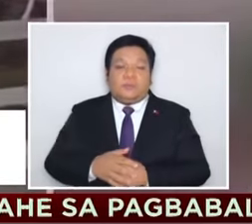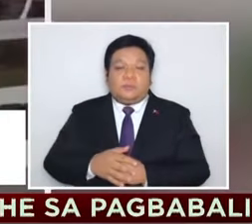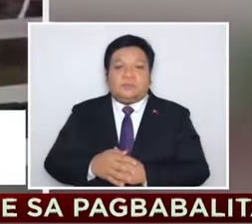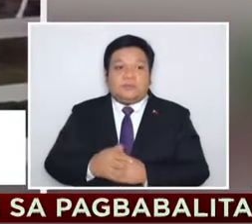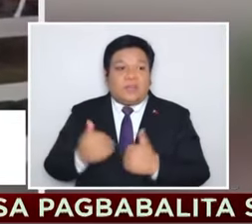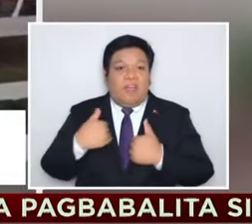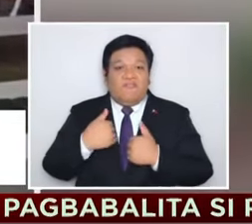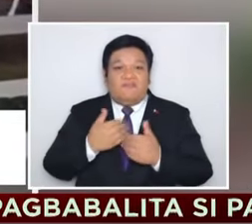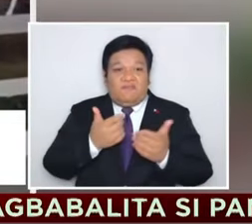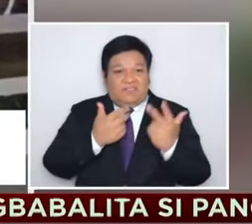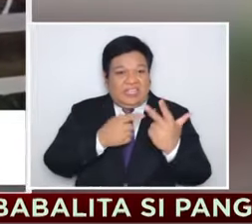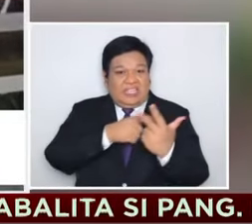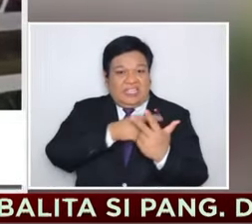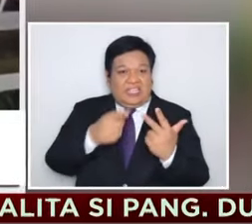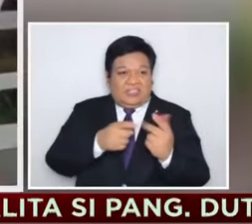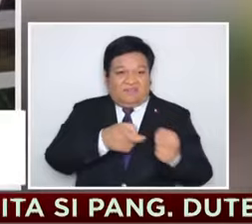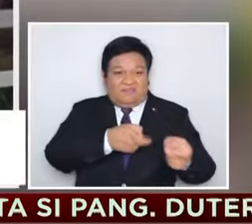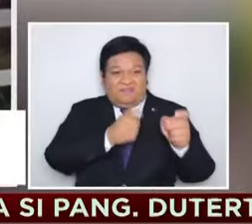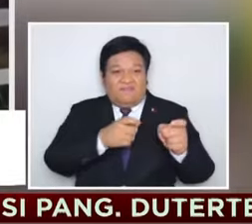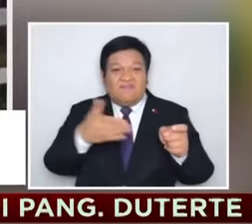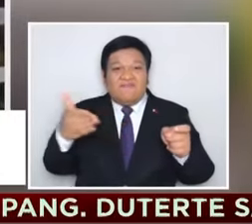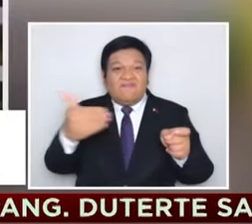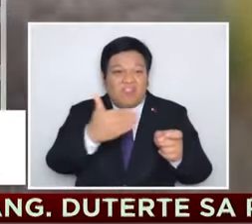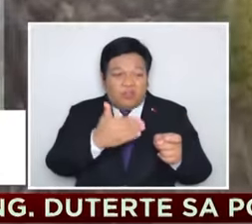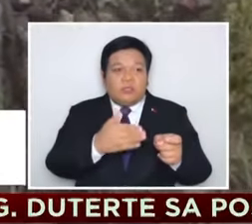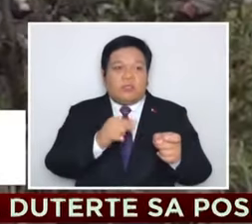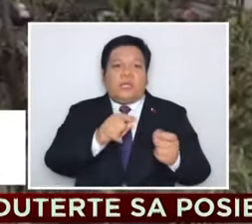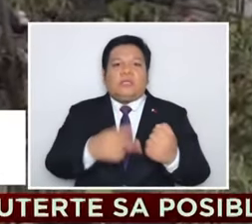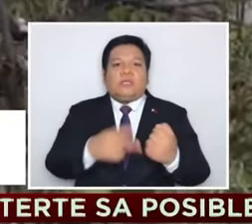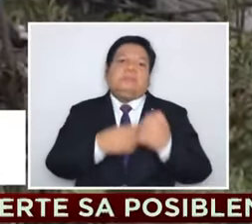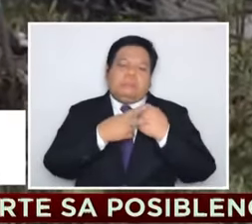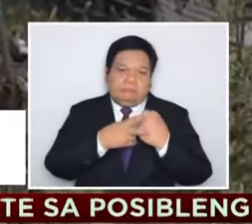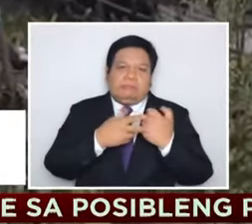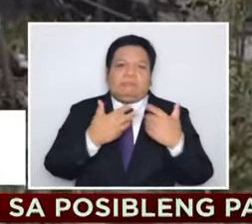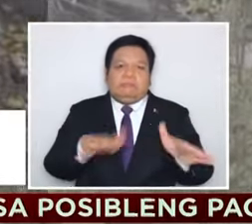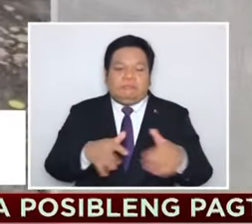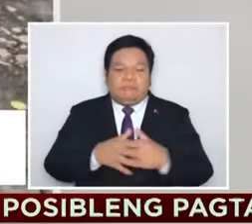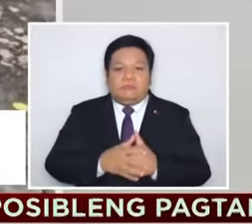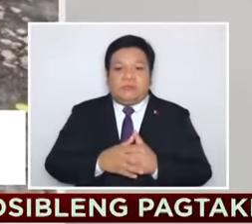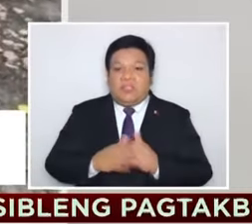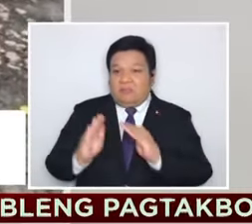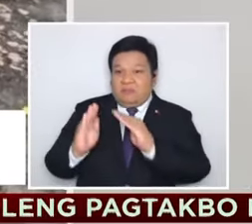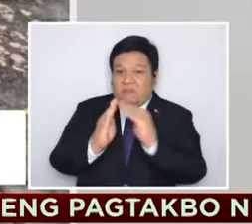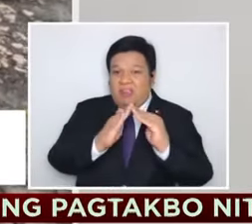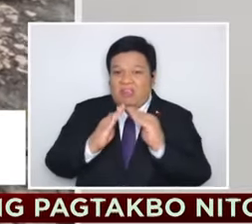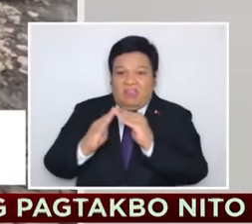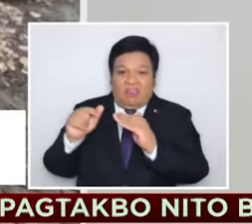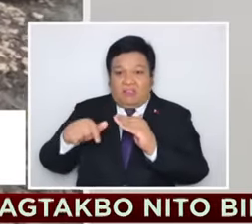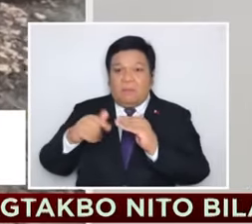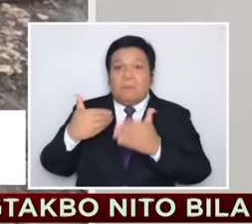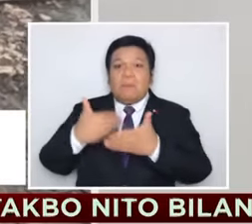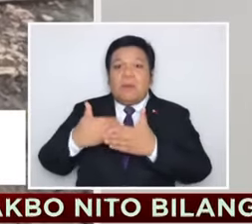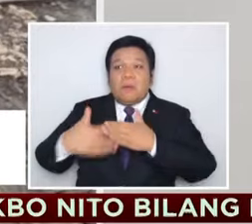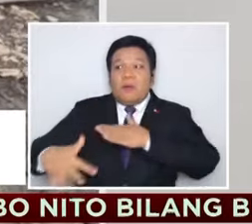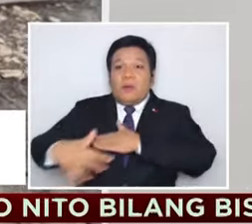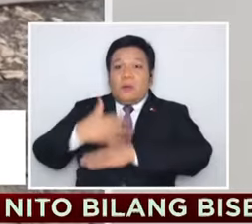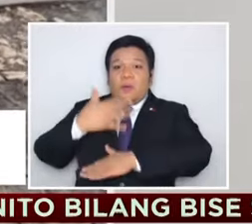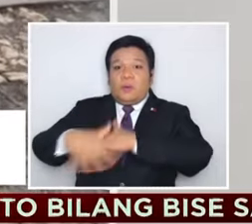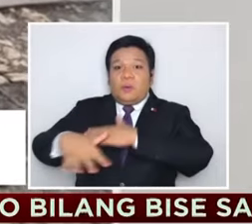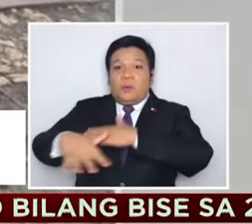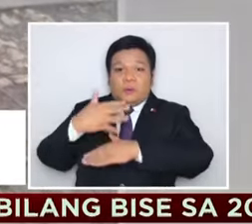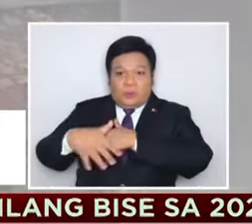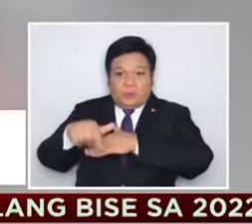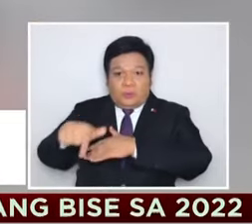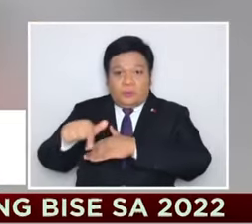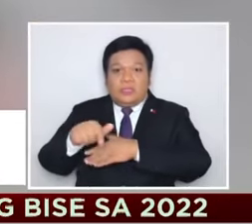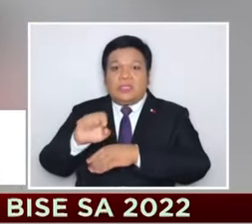laot. Nawasak ng bagyo ang mga bahay na gawa sa light materials sa dalampasigan ng General MacArthur sa Eastern